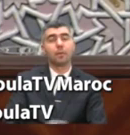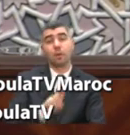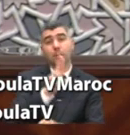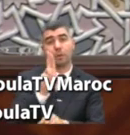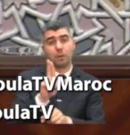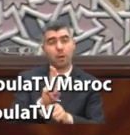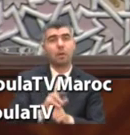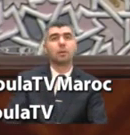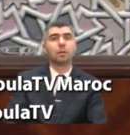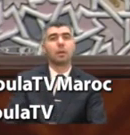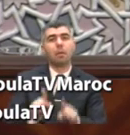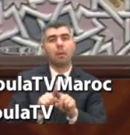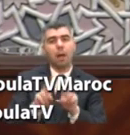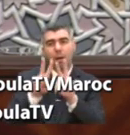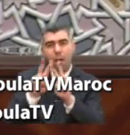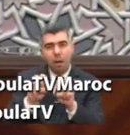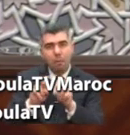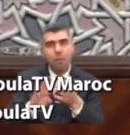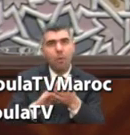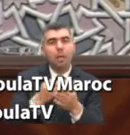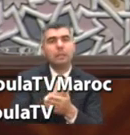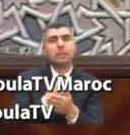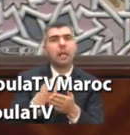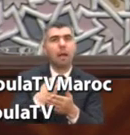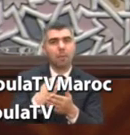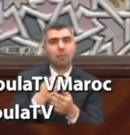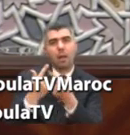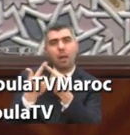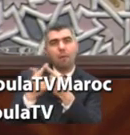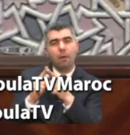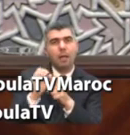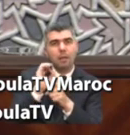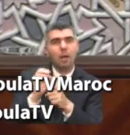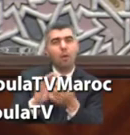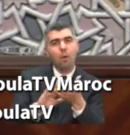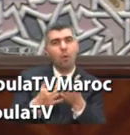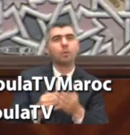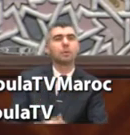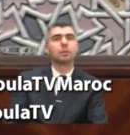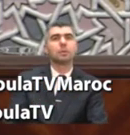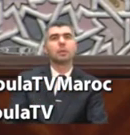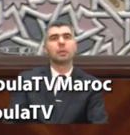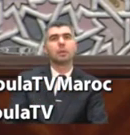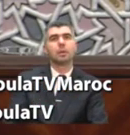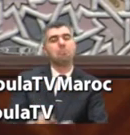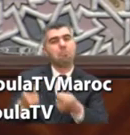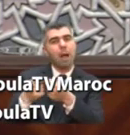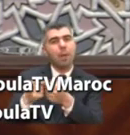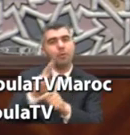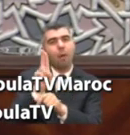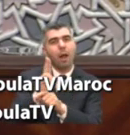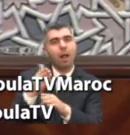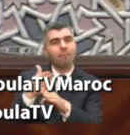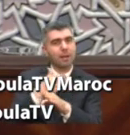السؤال الموالي حول تتبع ومراقبة المصحات الخاصة للمعايير المعمول بها للسيدات والسادة النواب المحترمين من فريق